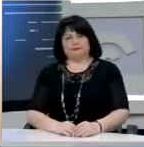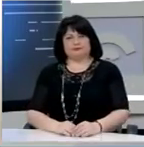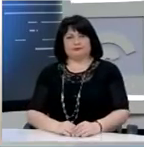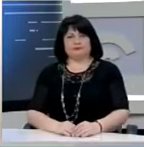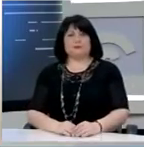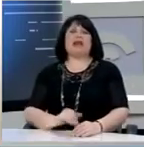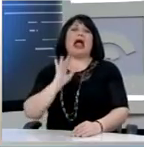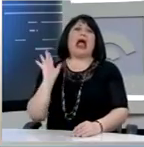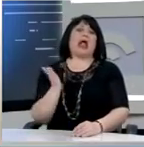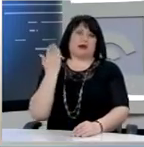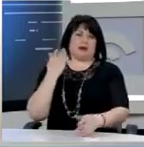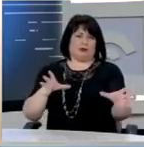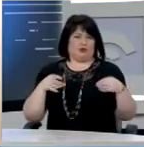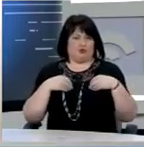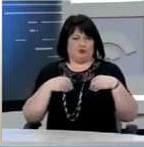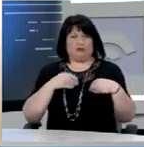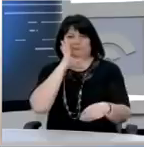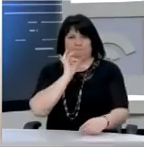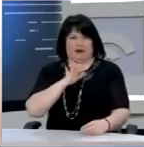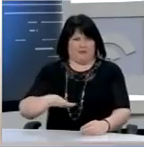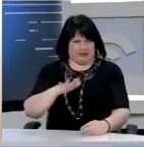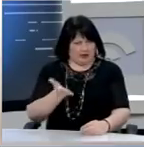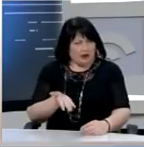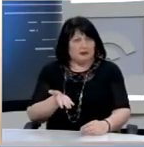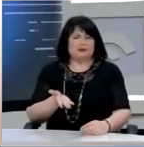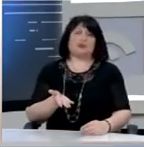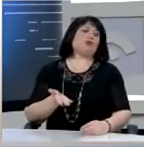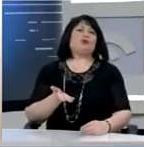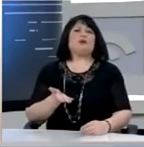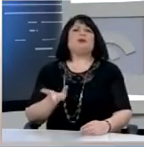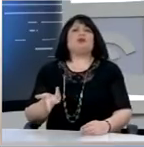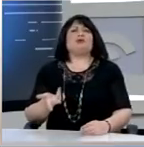Εάν δεχτούμε λοιπόν ότι έτσι έχουν τα πράγματα,